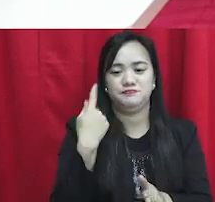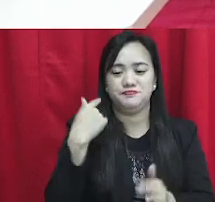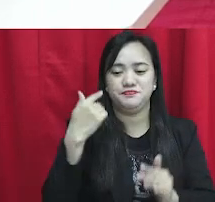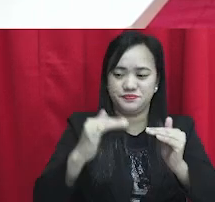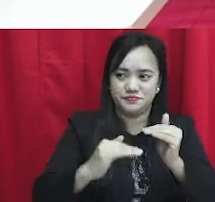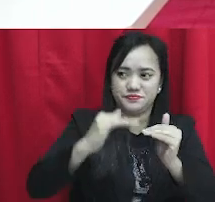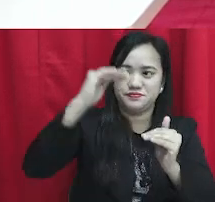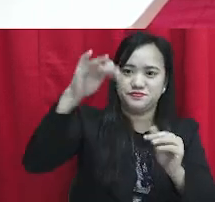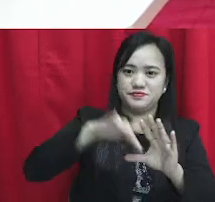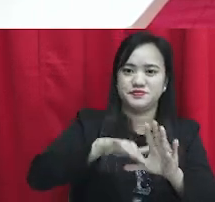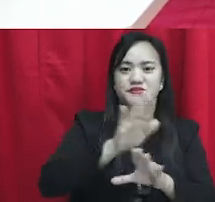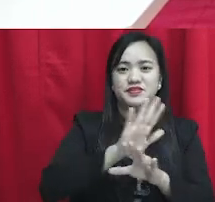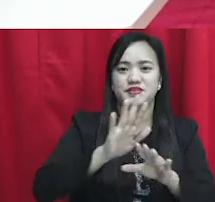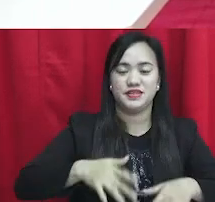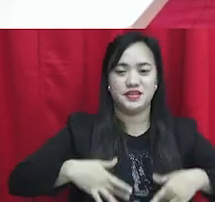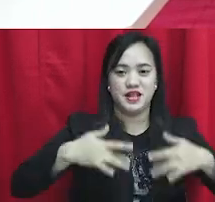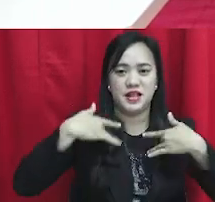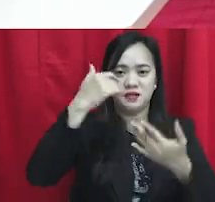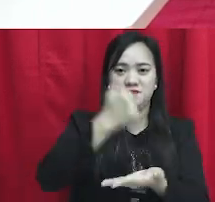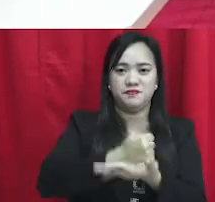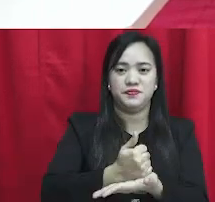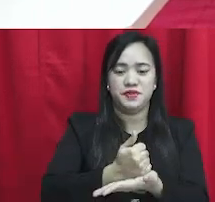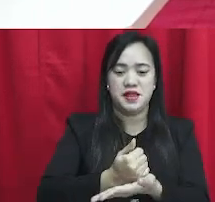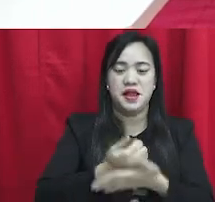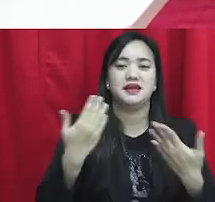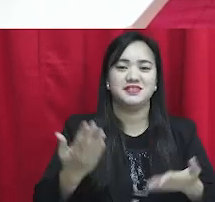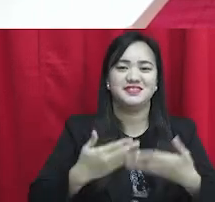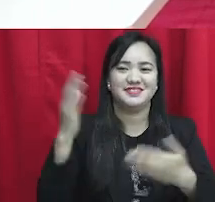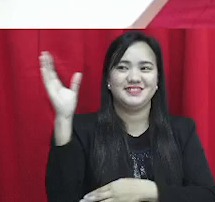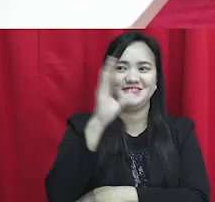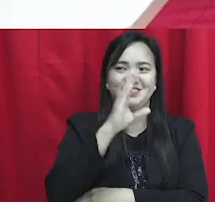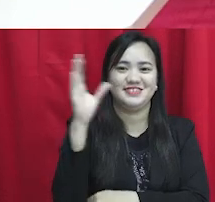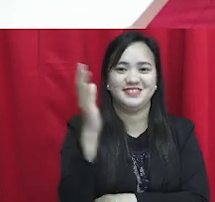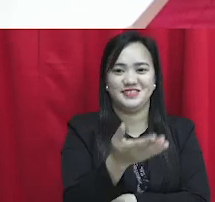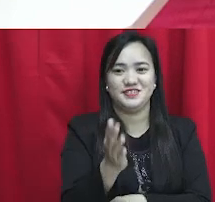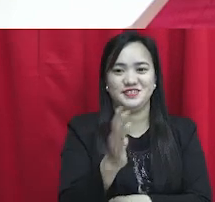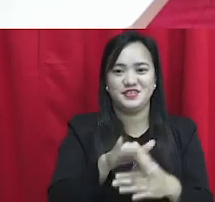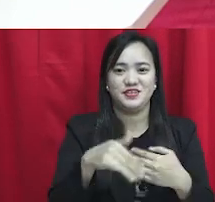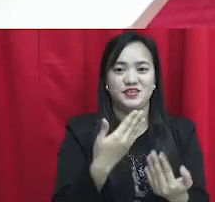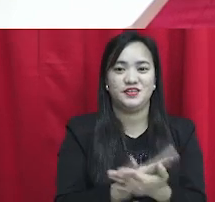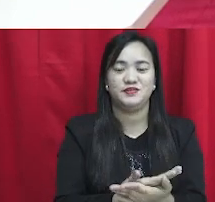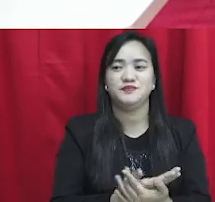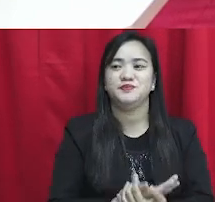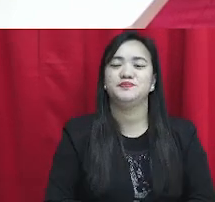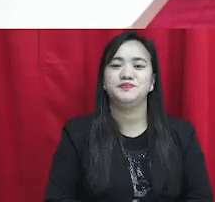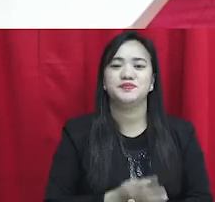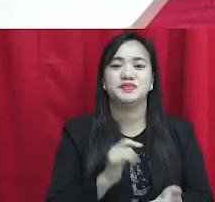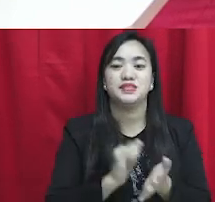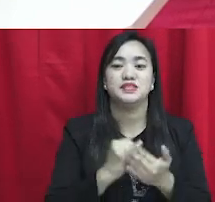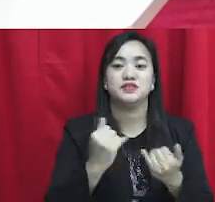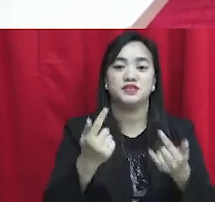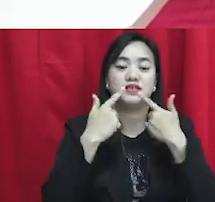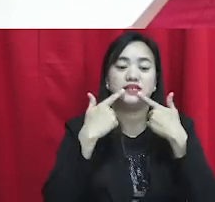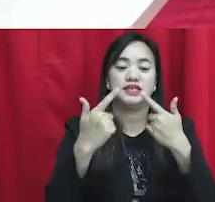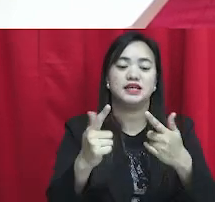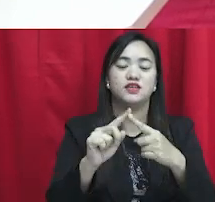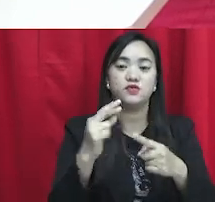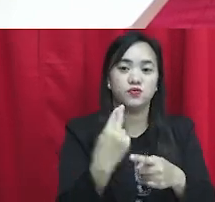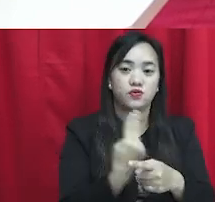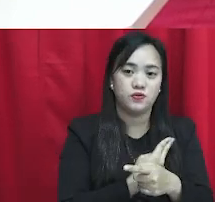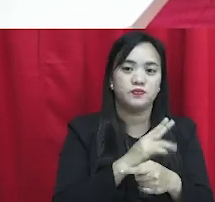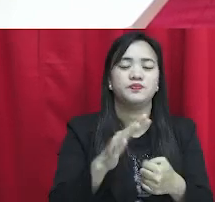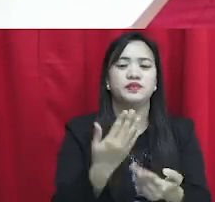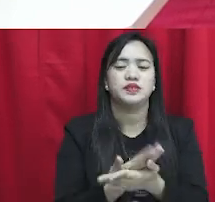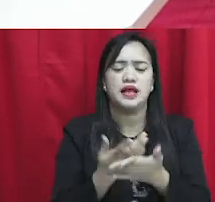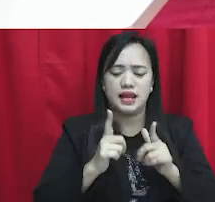natin ang pangalan ng Panginoon. Alright, Merry Christmas! Yan ang mga batian natin ngayon. Merry Christmas, and